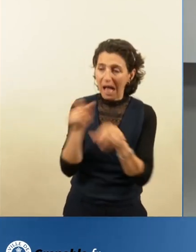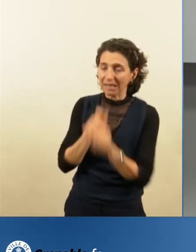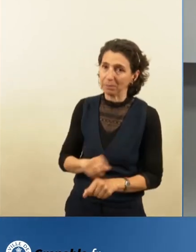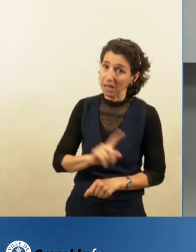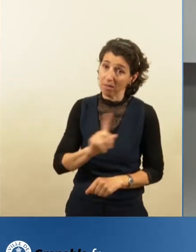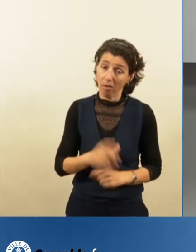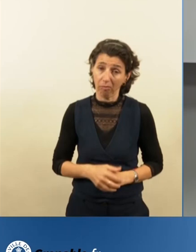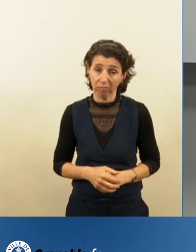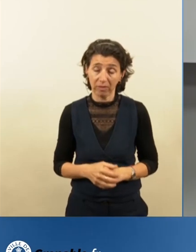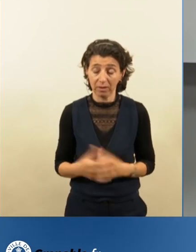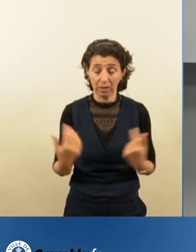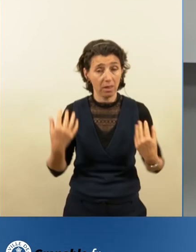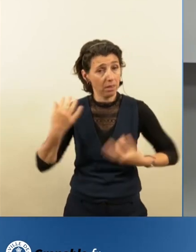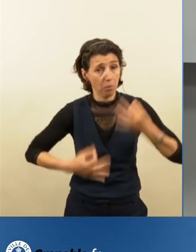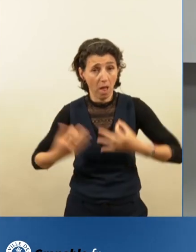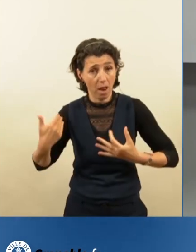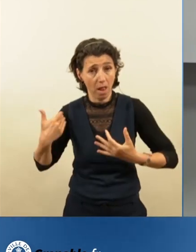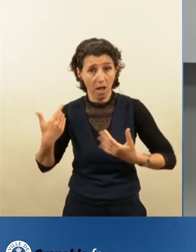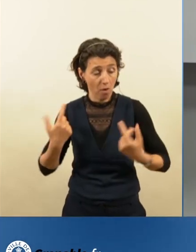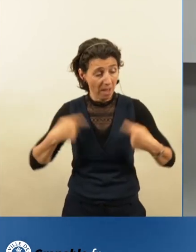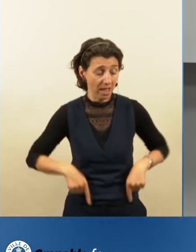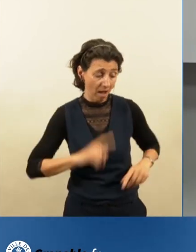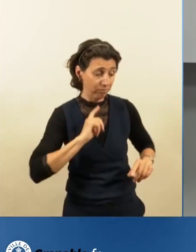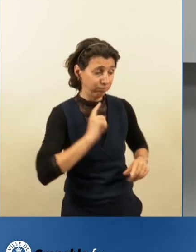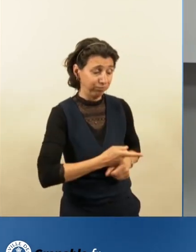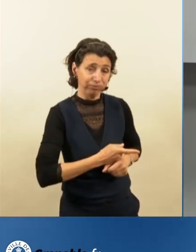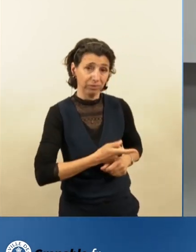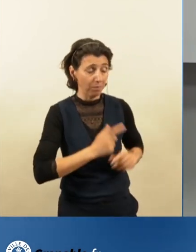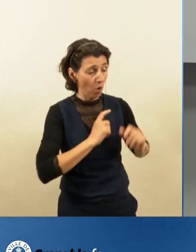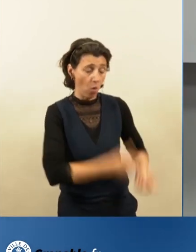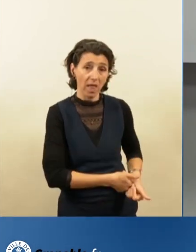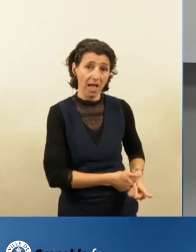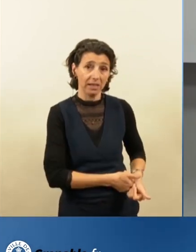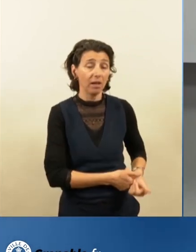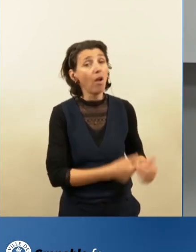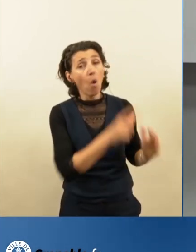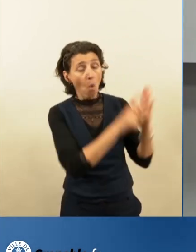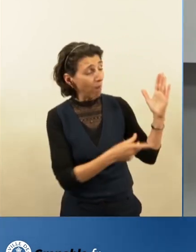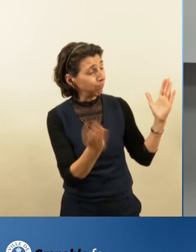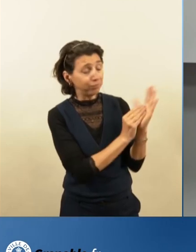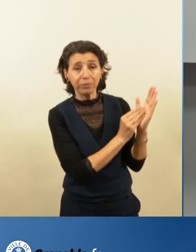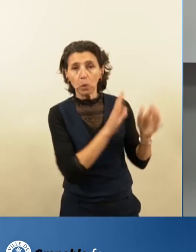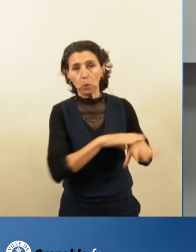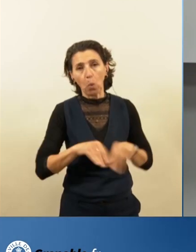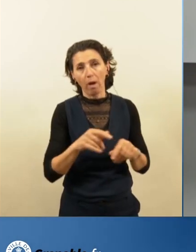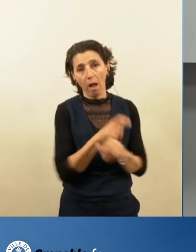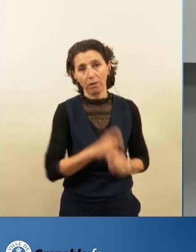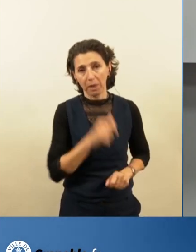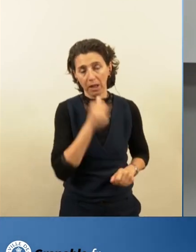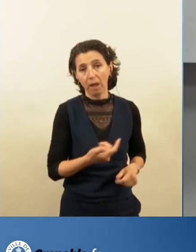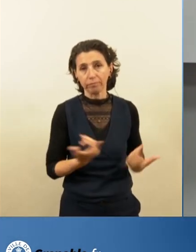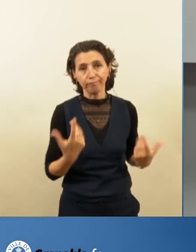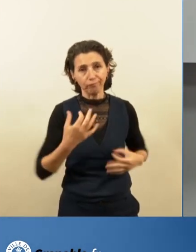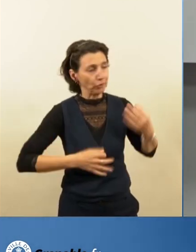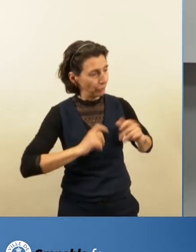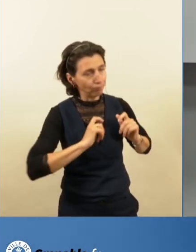à nouveau l'État qui bien qu'ayant inscrit déjà ici dans la loi ne les respectent pas et donc la justice vient lui rappeler sur cette